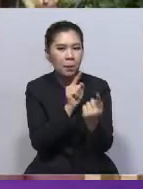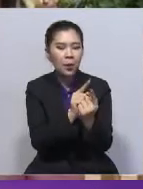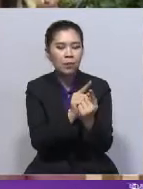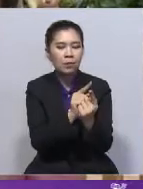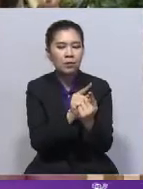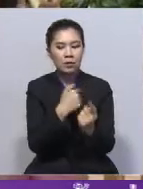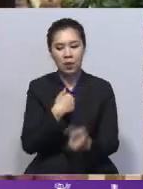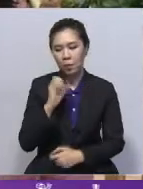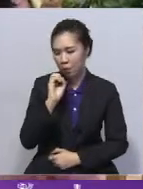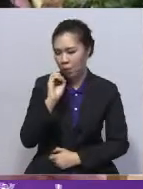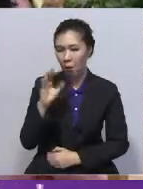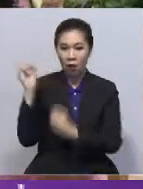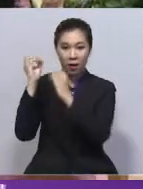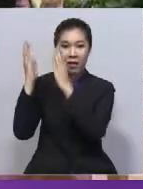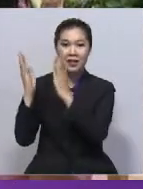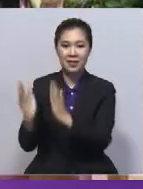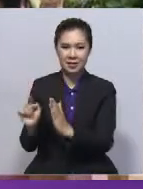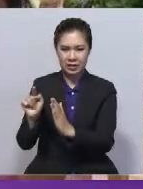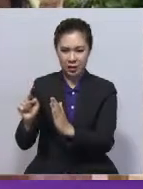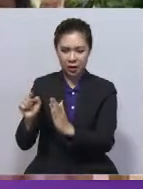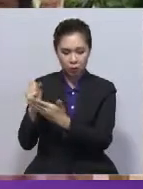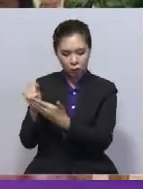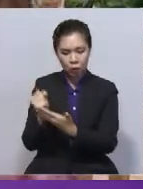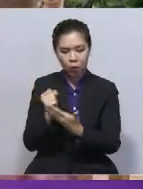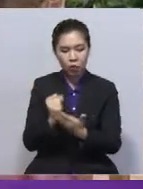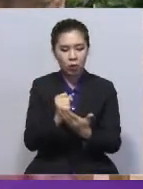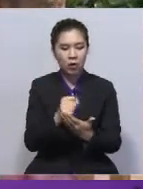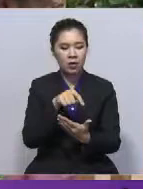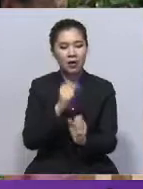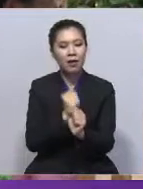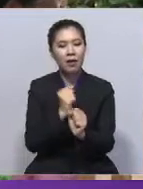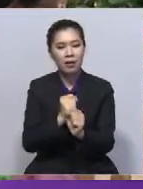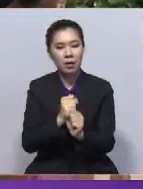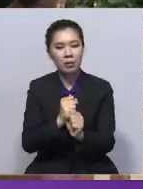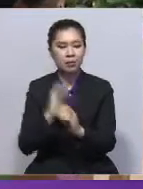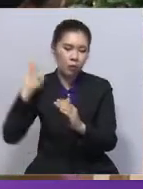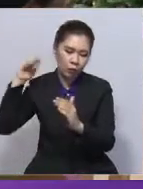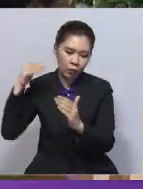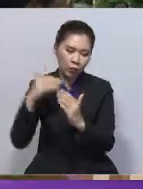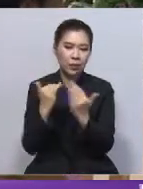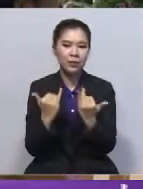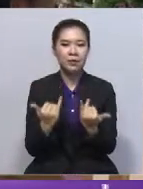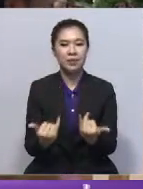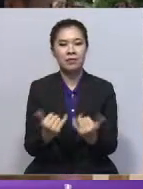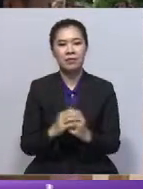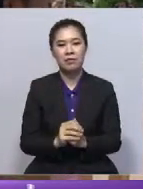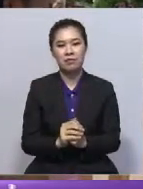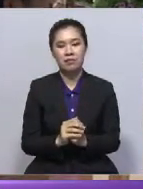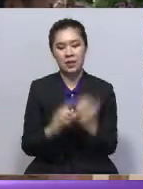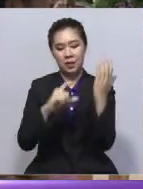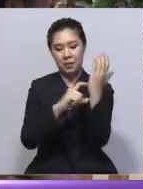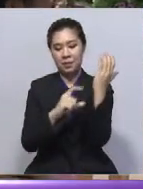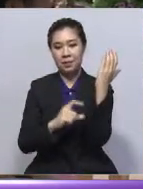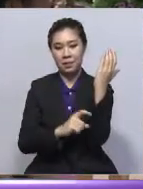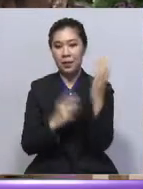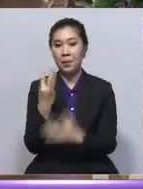ารย์ได้ทรงอนุรักษ์เอาไว้และสืบทอดกันมาซึ่งเป็นลายสารของไม้ไผ่ลาย